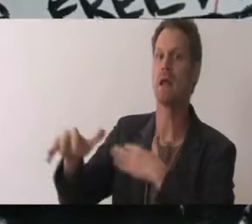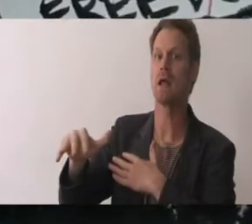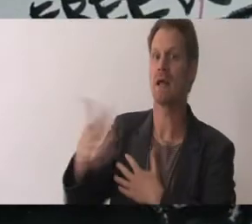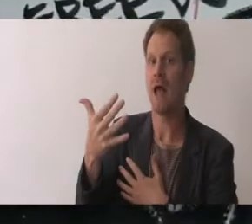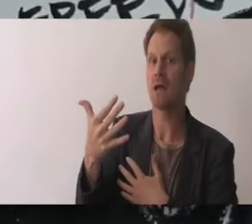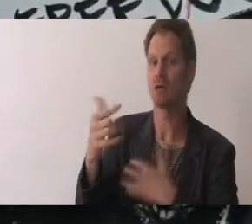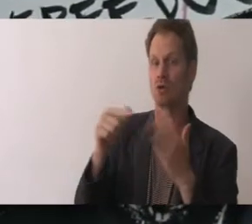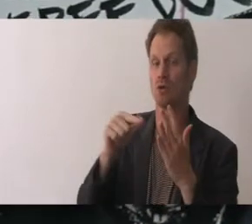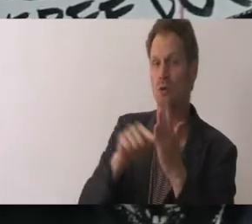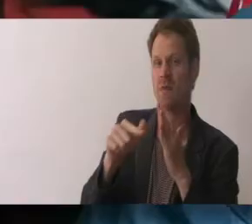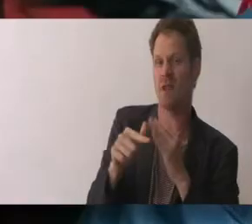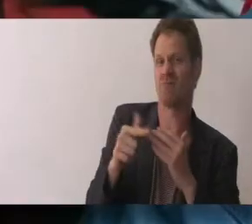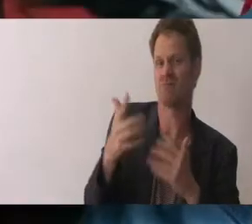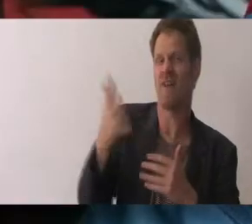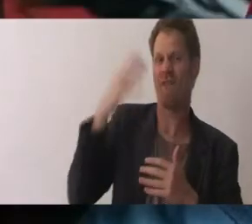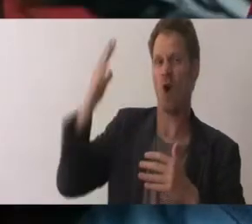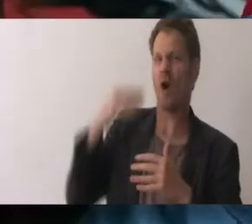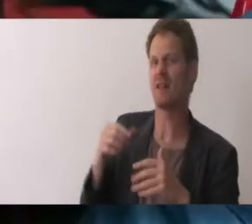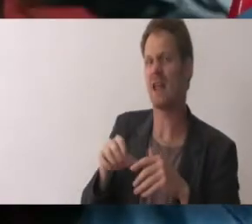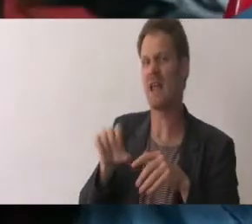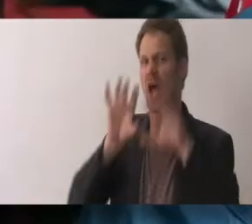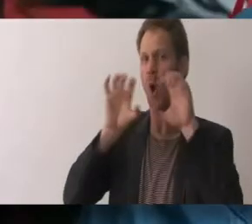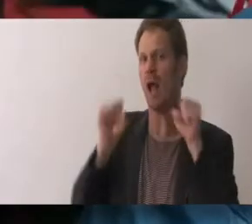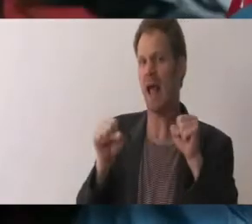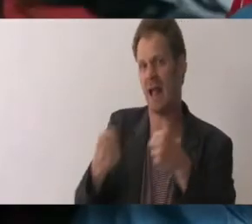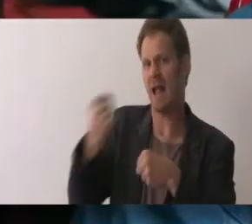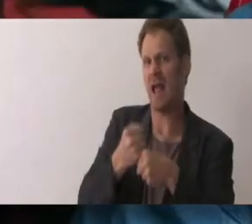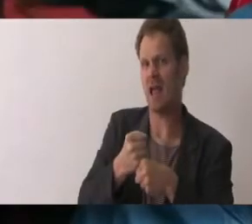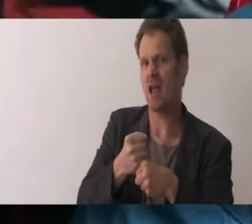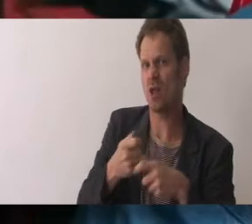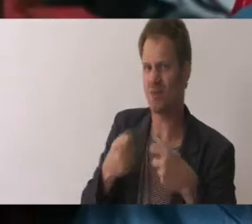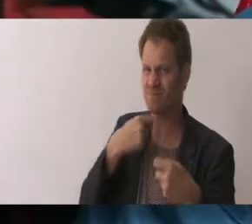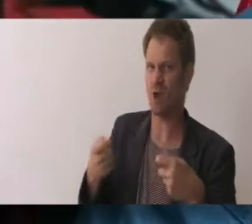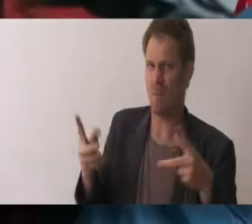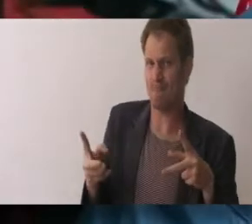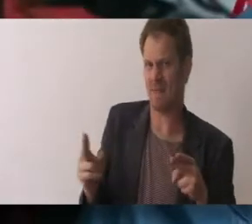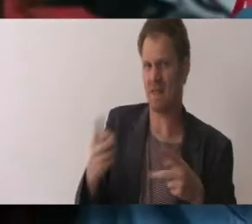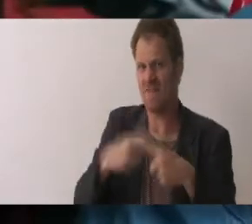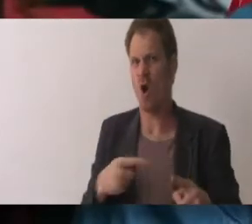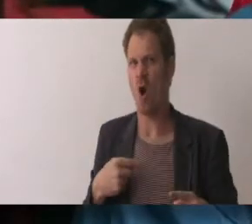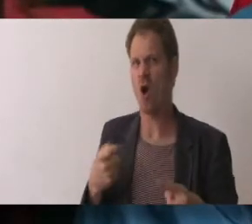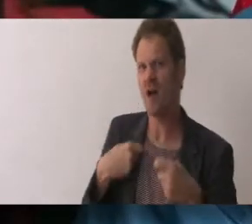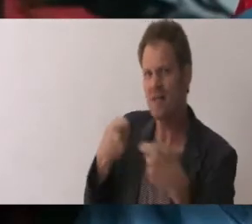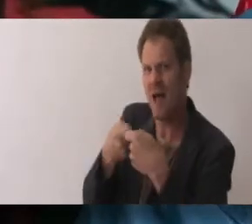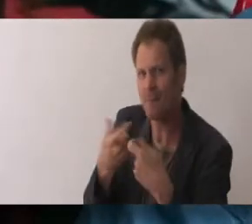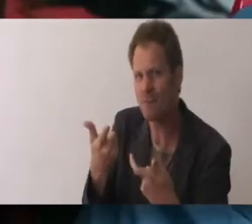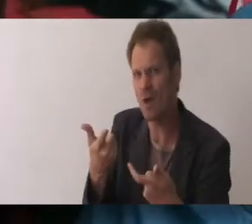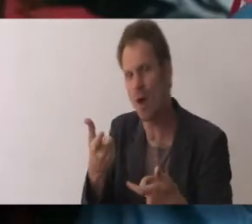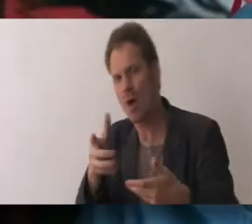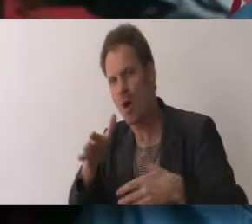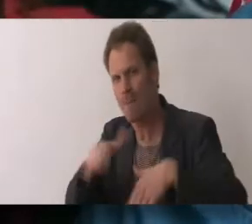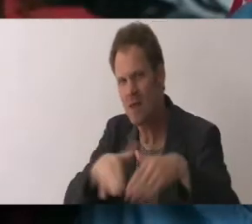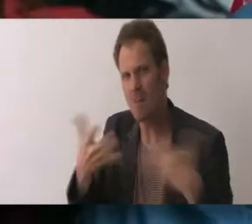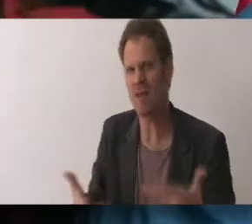2008 en Ukraine, et donc c'est une période différente. Et Femen s'adapte aussi à l'ère du temps, et Femen utilise des symboles,